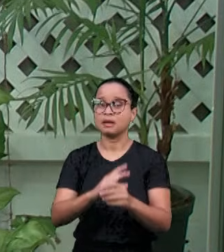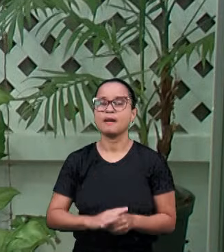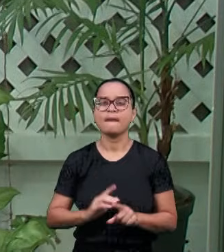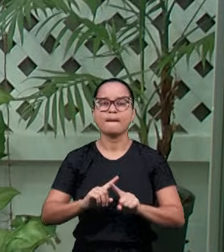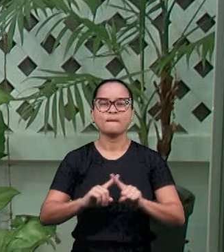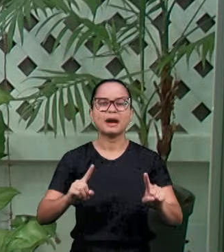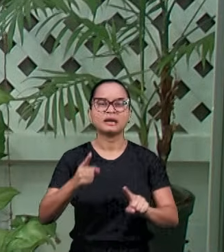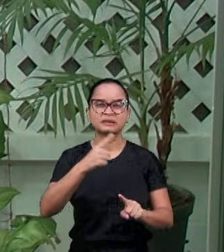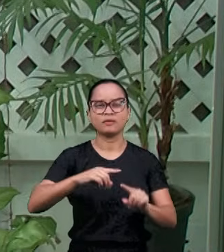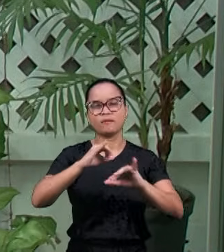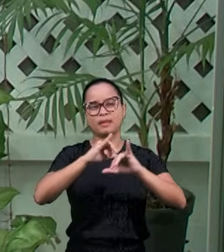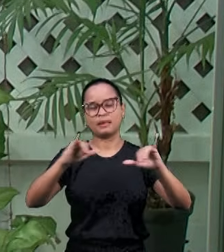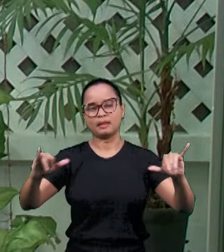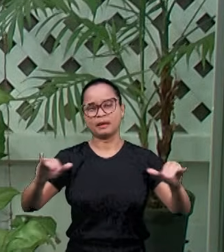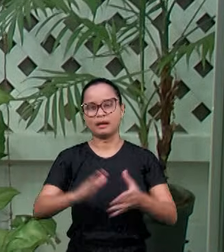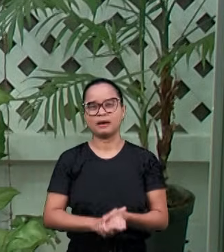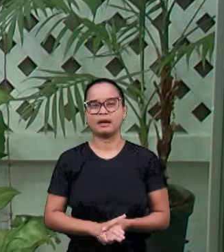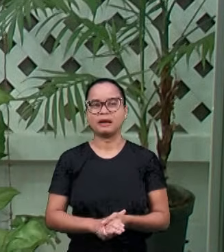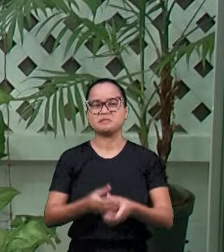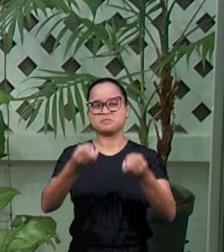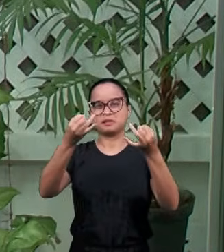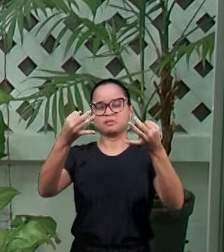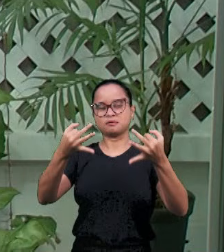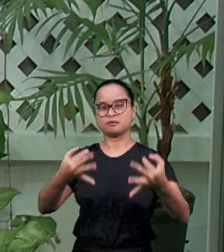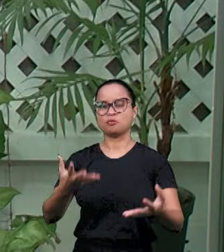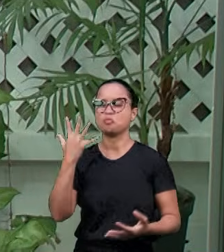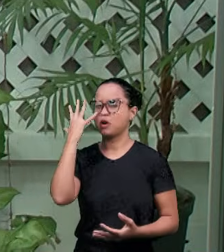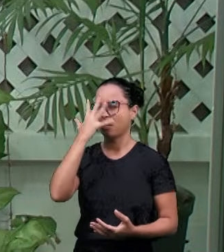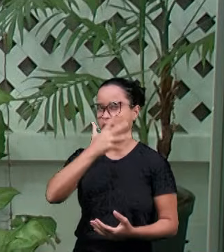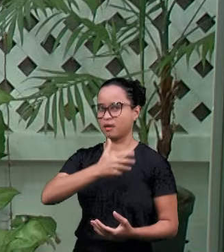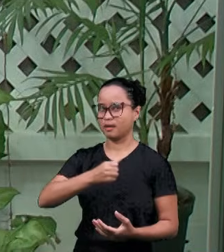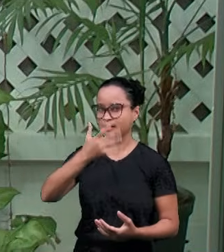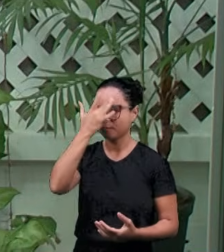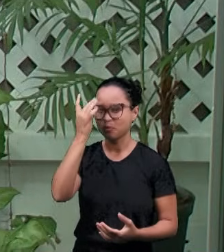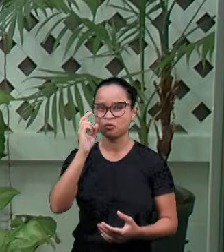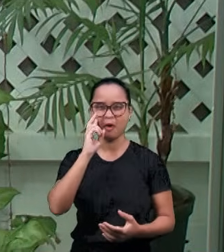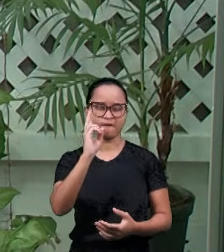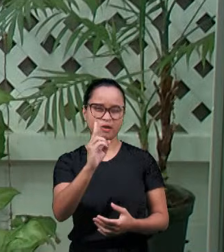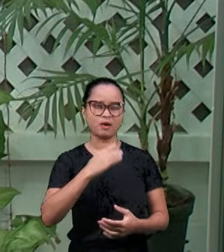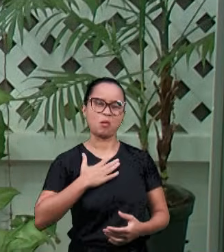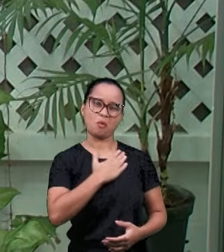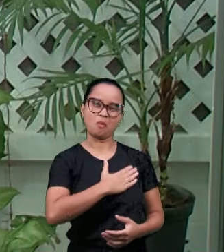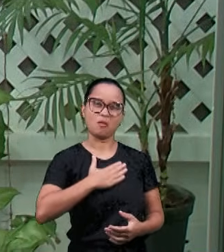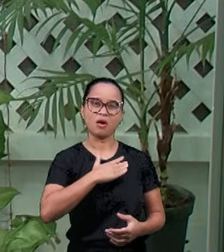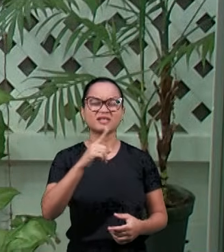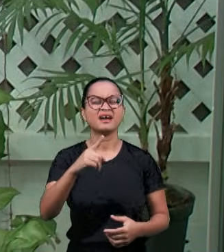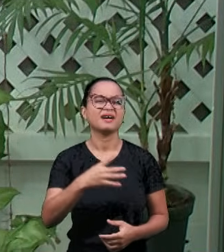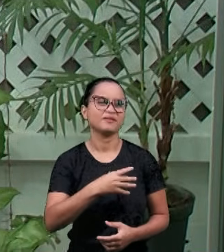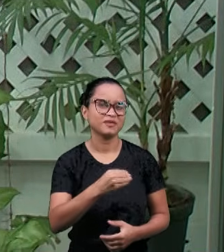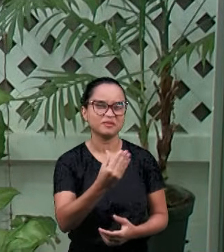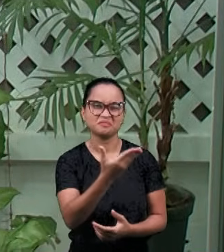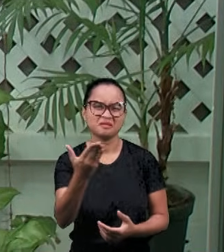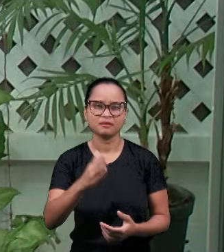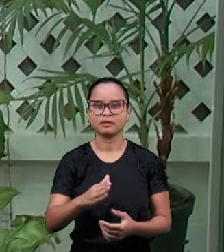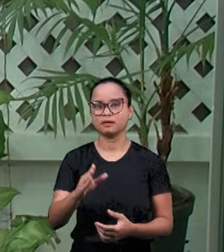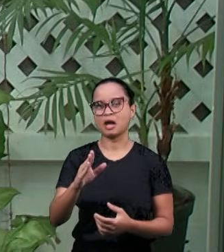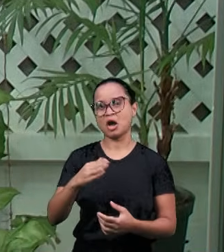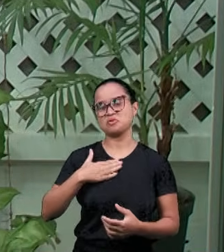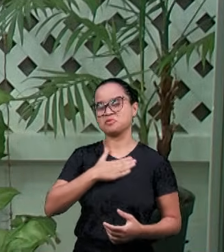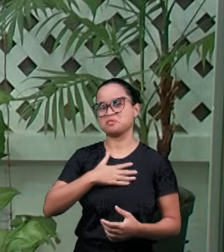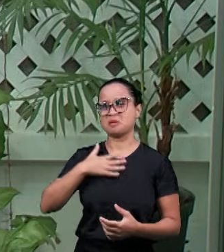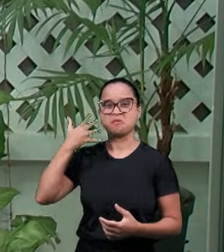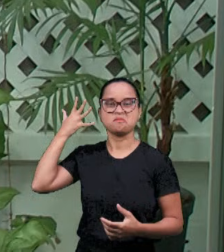à dire de belles choses, choses qui plaisent aux gens. Ah, je suis heureux aujourd'hui, j'ai beaucoup aimé